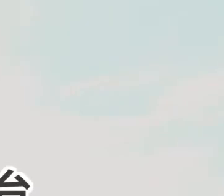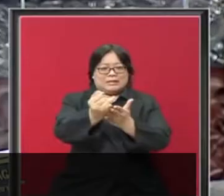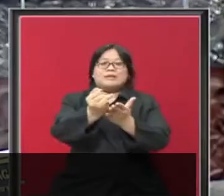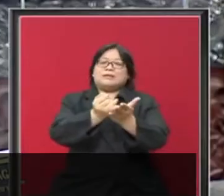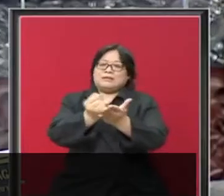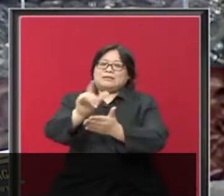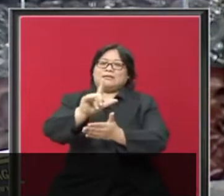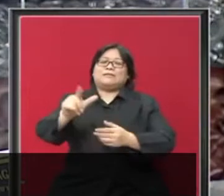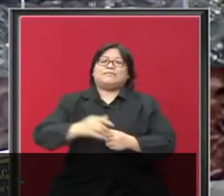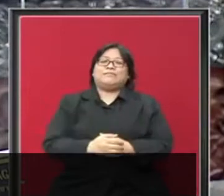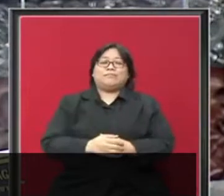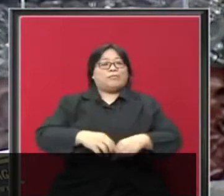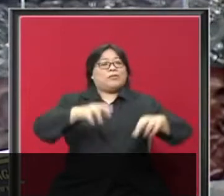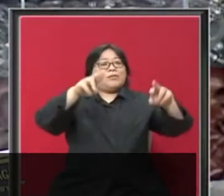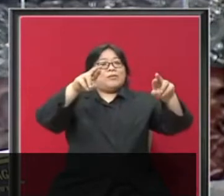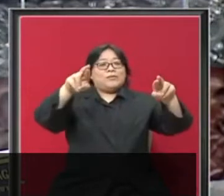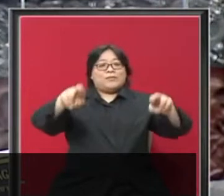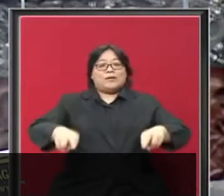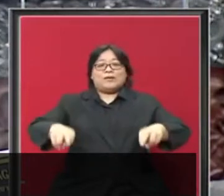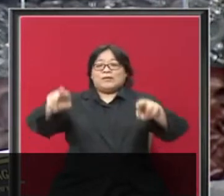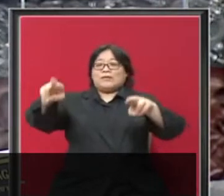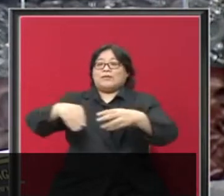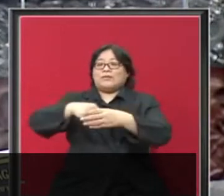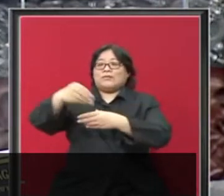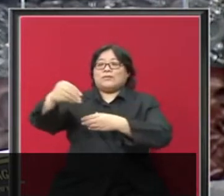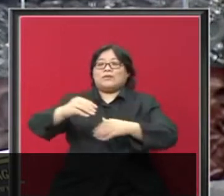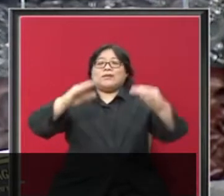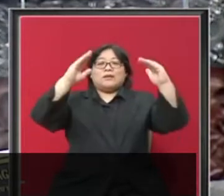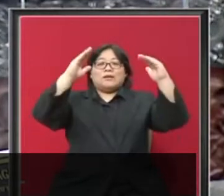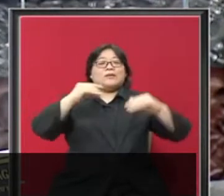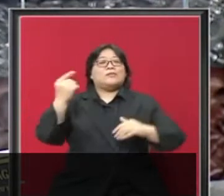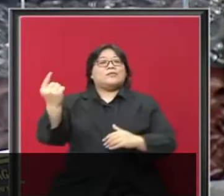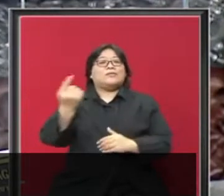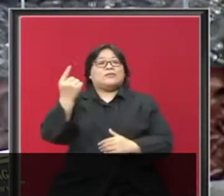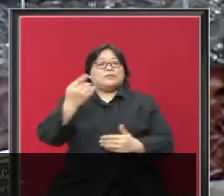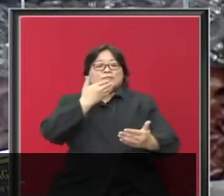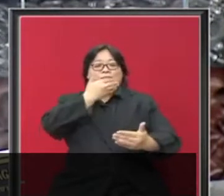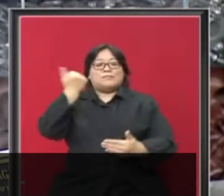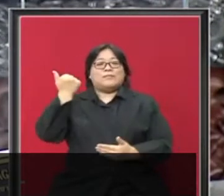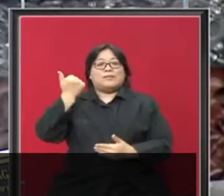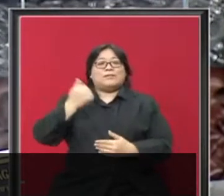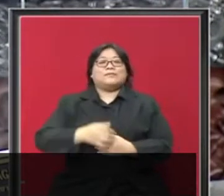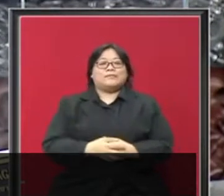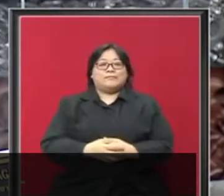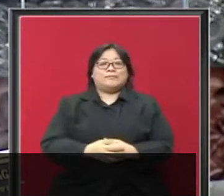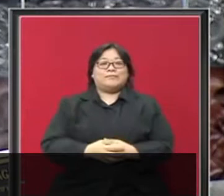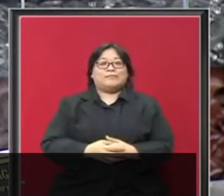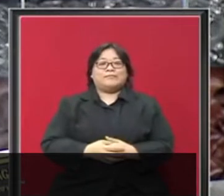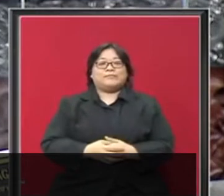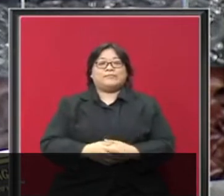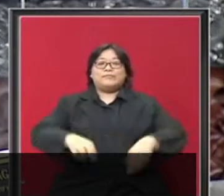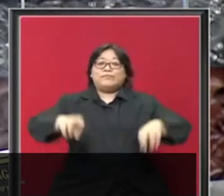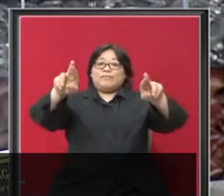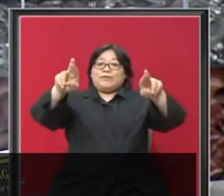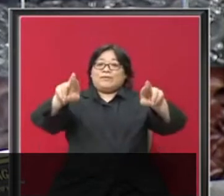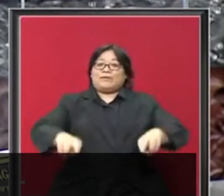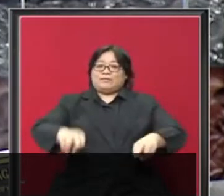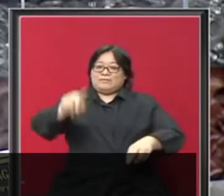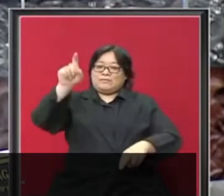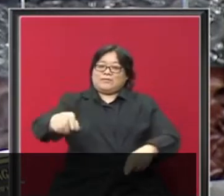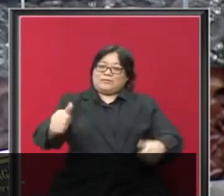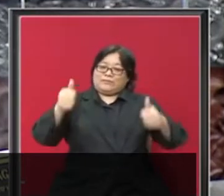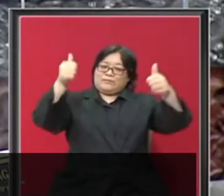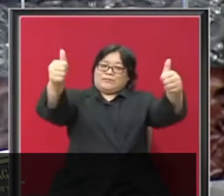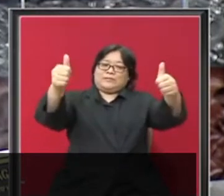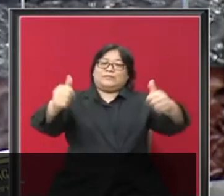台。 Rakyat di luar sana mengharapkan sesuatu yang terbaik untuk mereka. Rakyat mesti